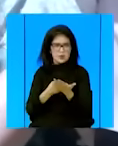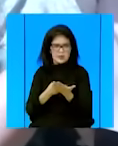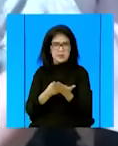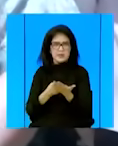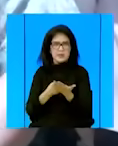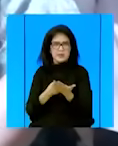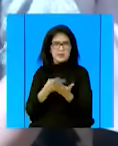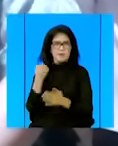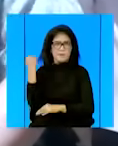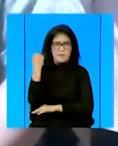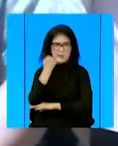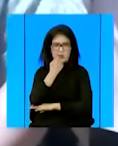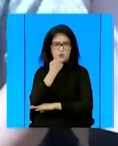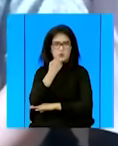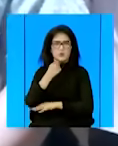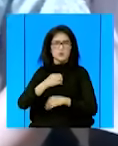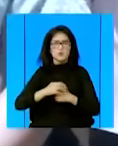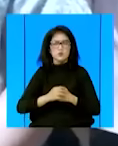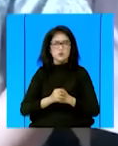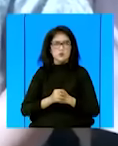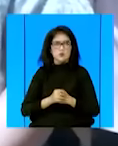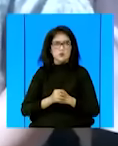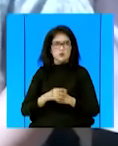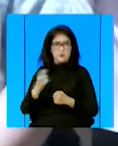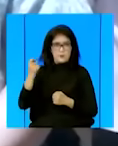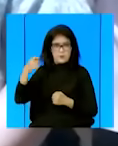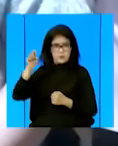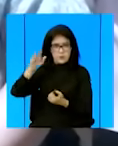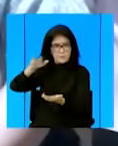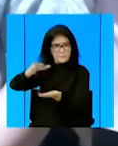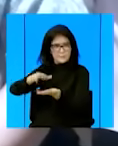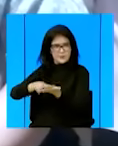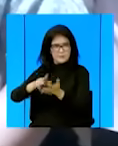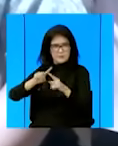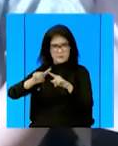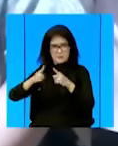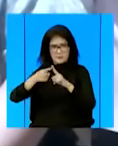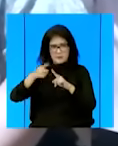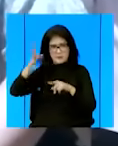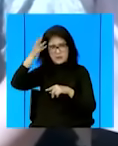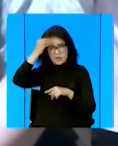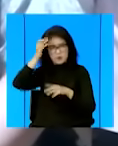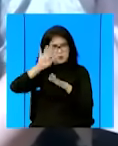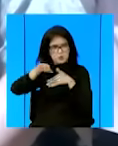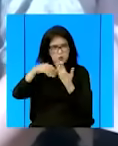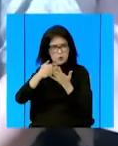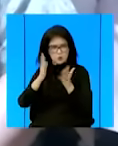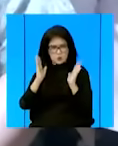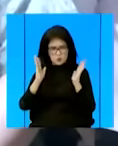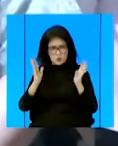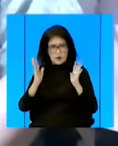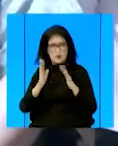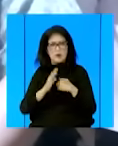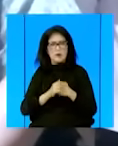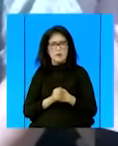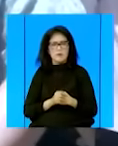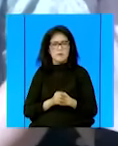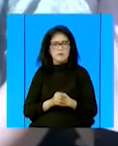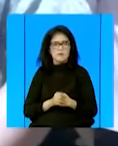diketahui, substansi dari putusan tersebut teman-teman sudah mengikuti semua. Pada kesempatan ini saya